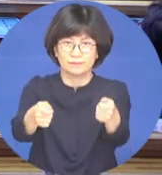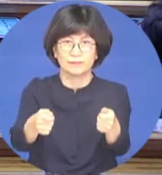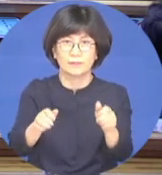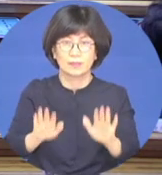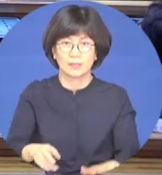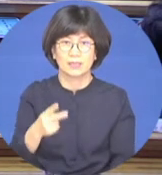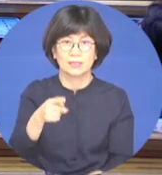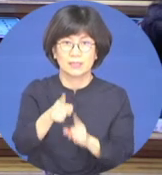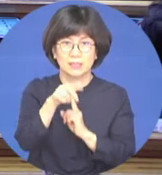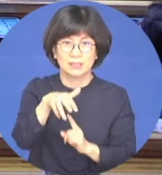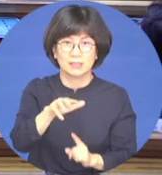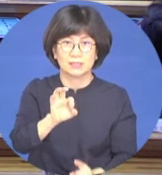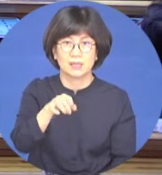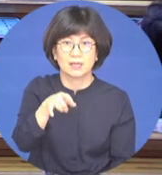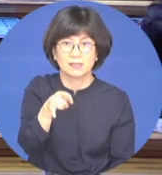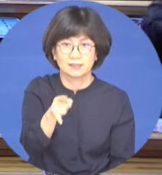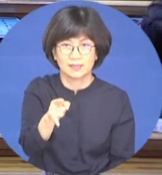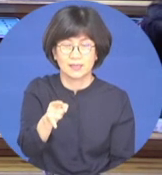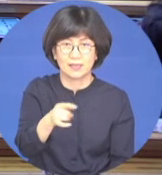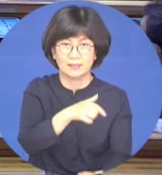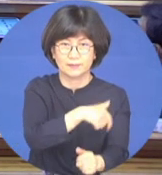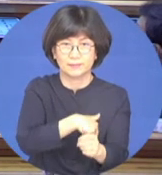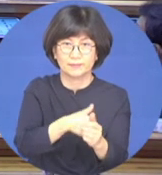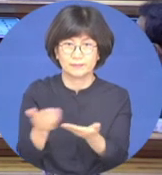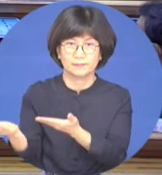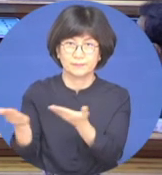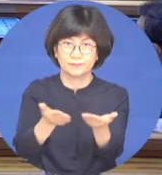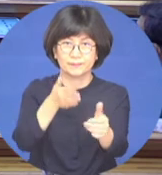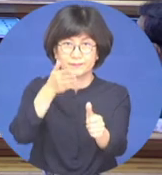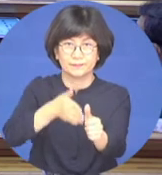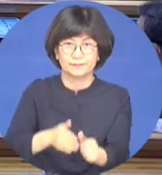이창재 집사님 앞으로 나와주시면 감사하겠습니다.